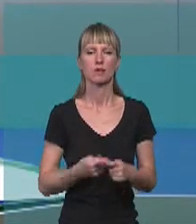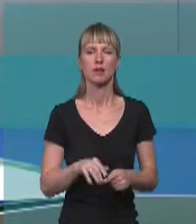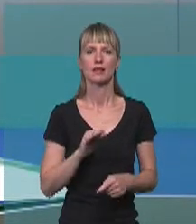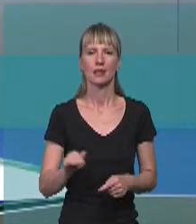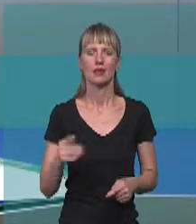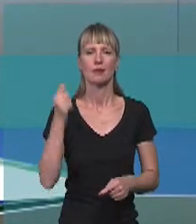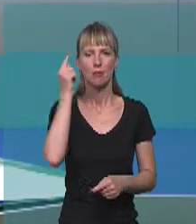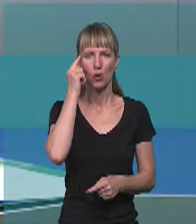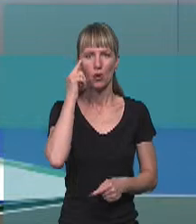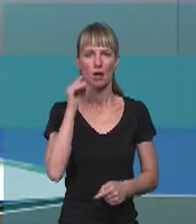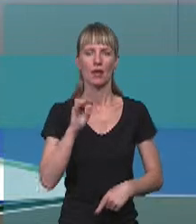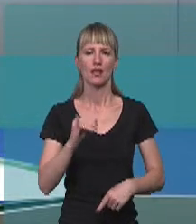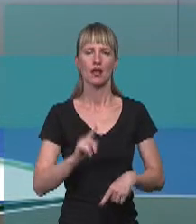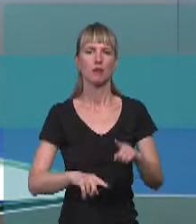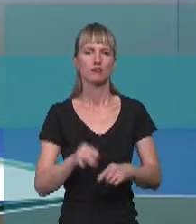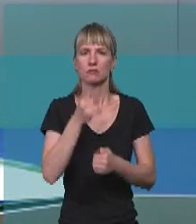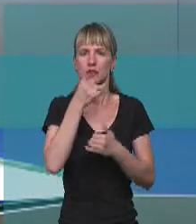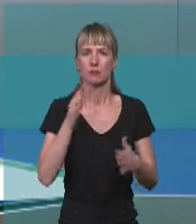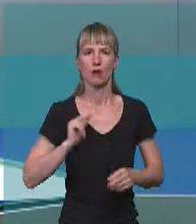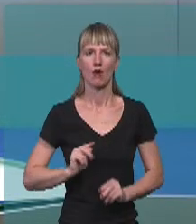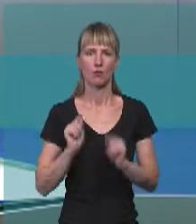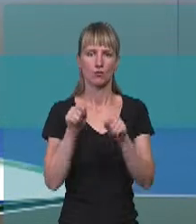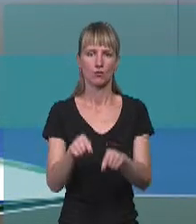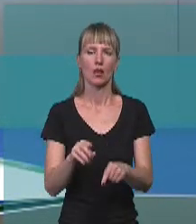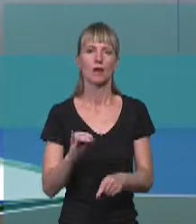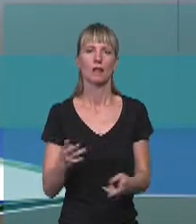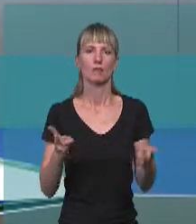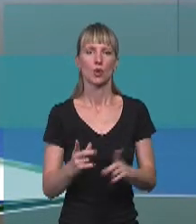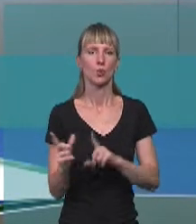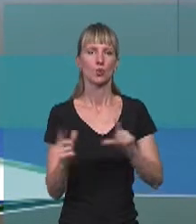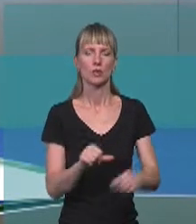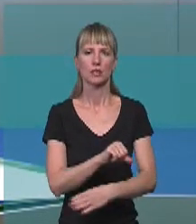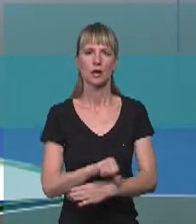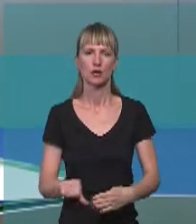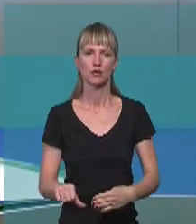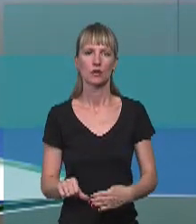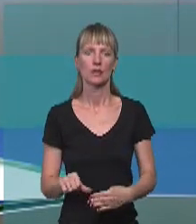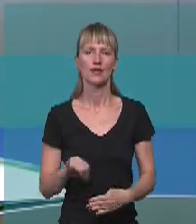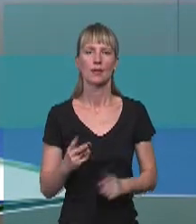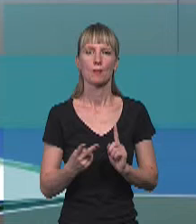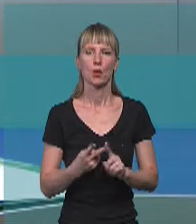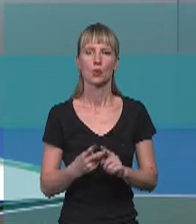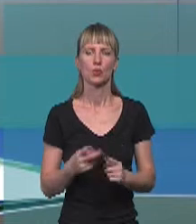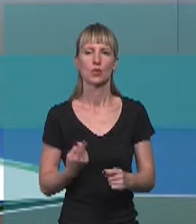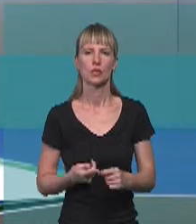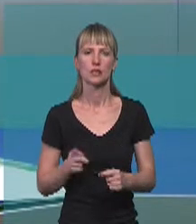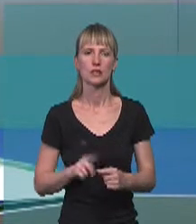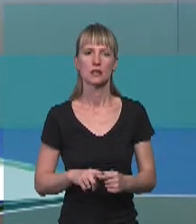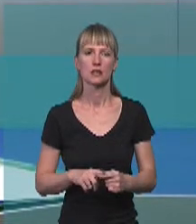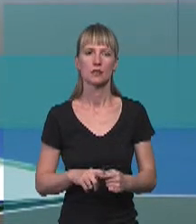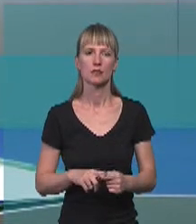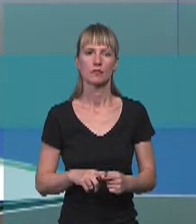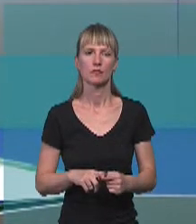і батьки разом з ними, що вони не зможуть працевлаштуватися, і потрібно виїжджати за кордон. По-друге, це,